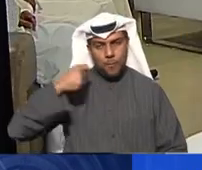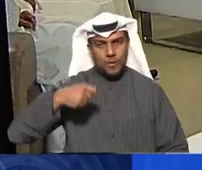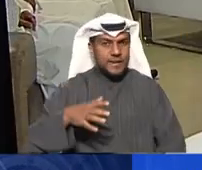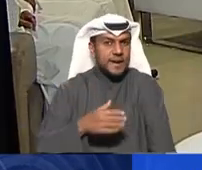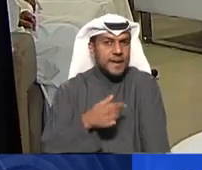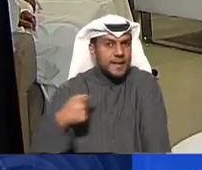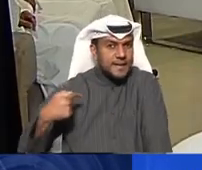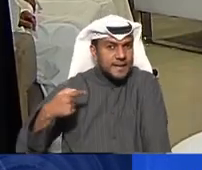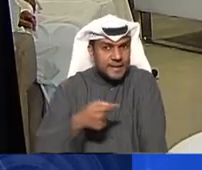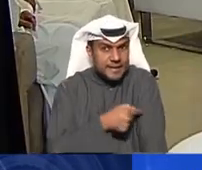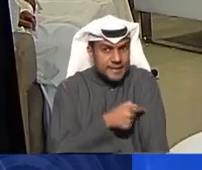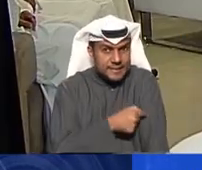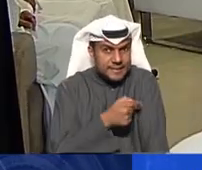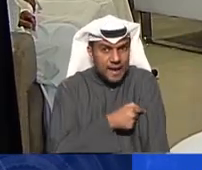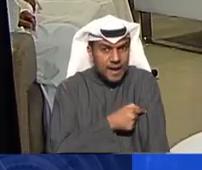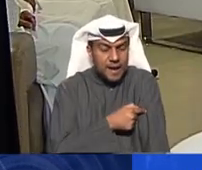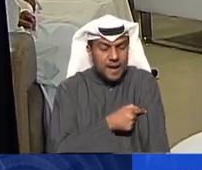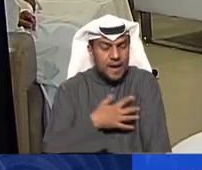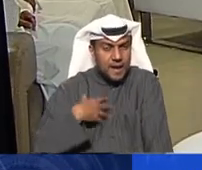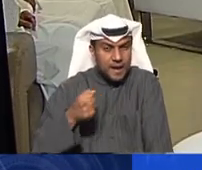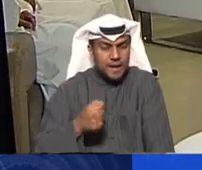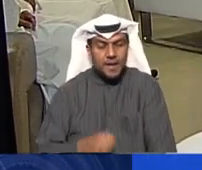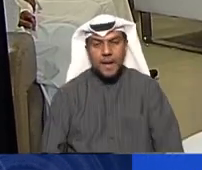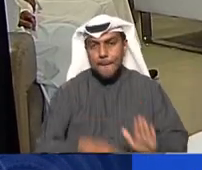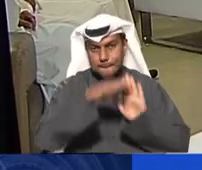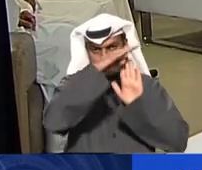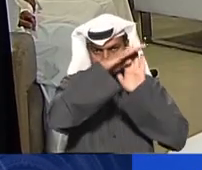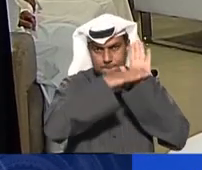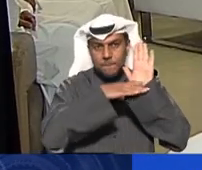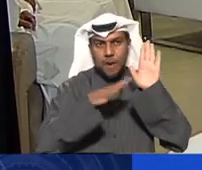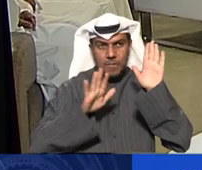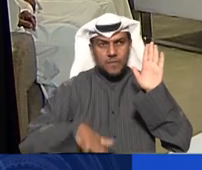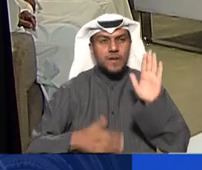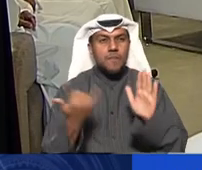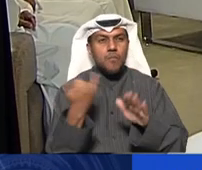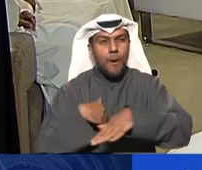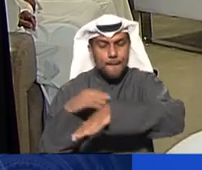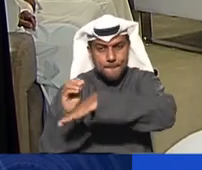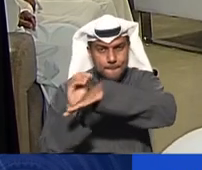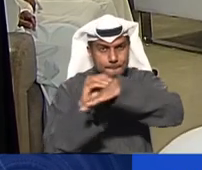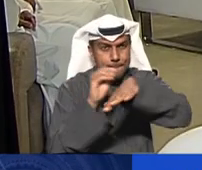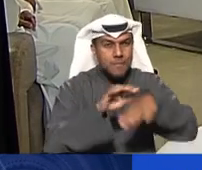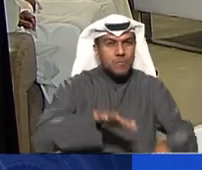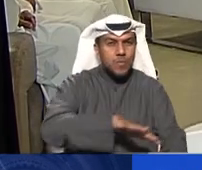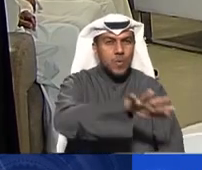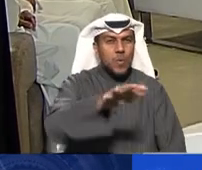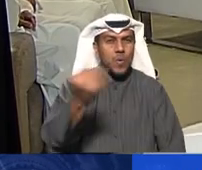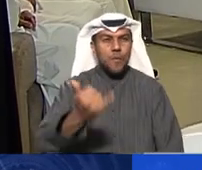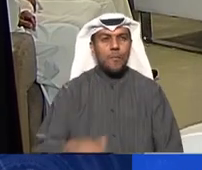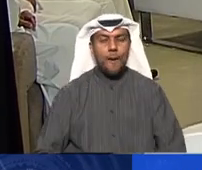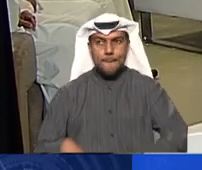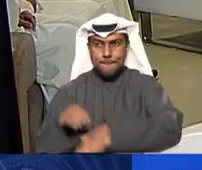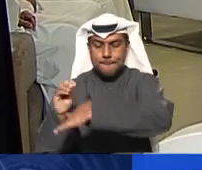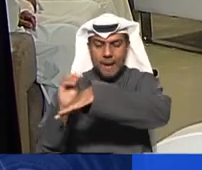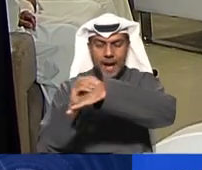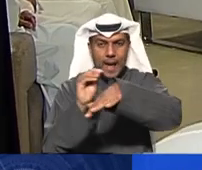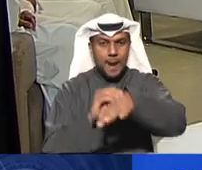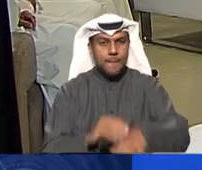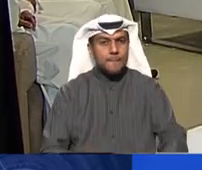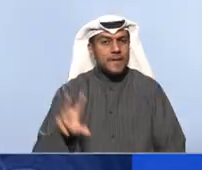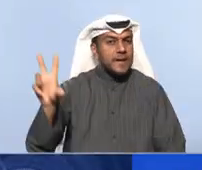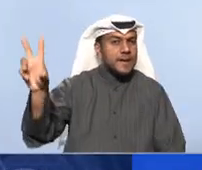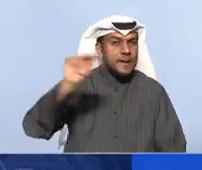الصحة على العمل بها، وهي من البرامج الموصي بالعمل بها من قبل منظمة الصحة